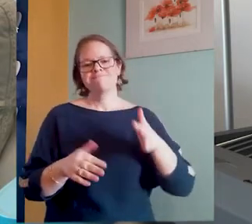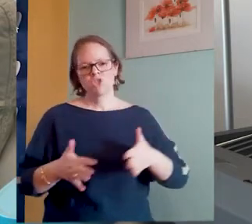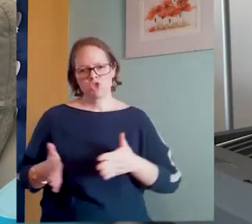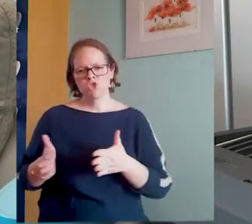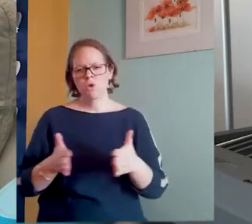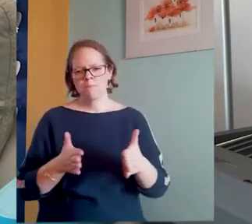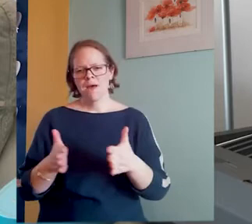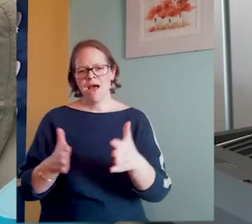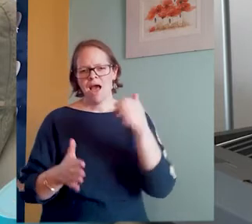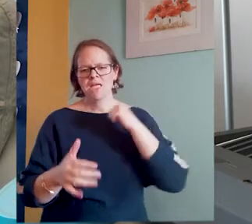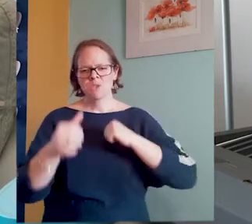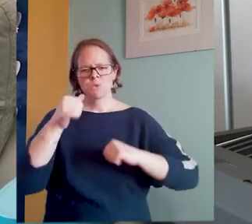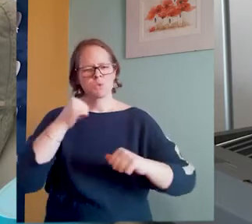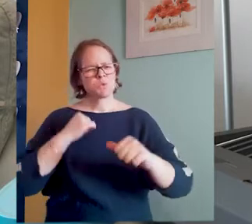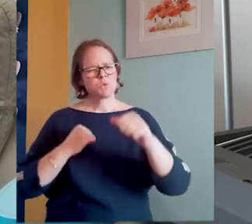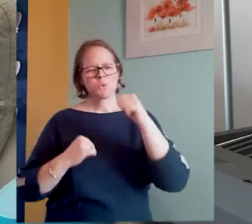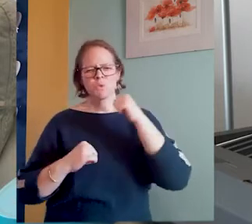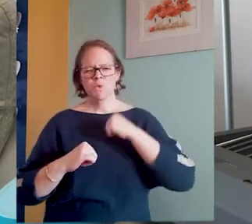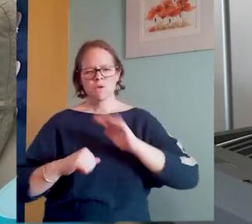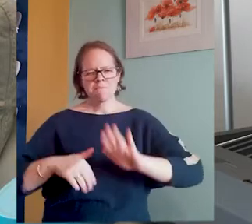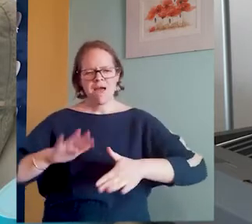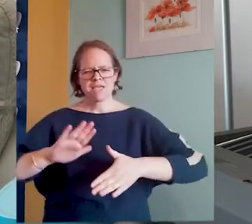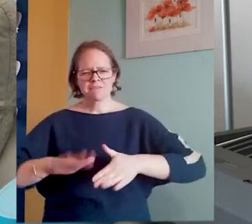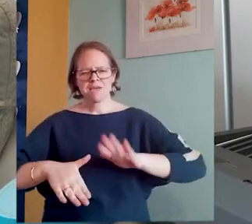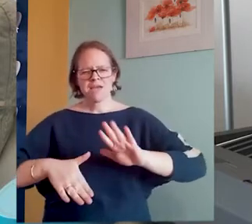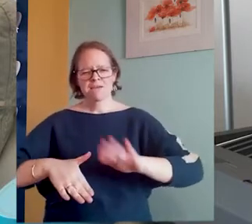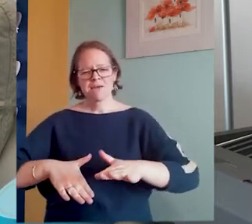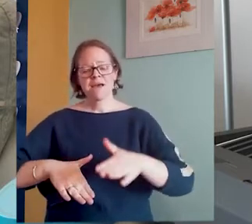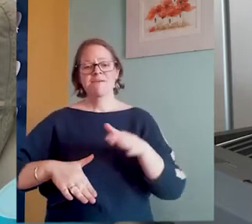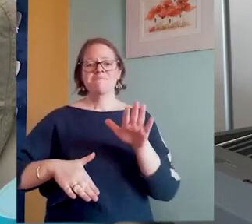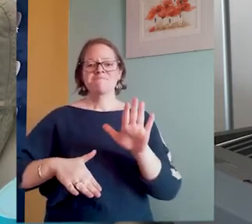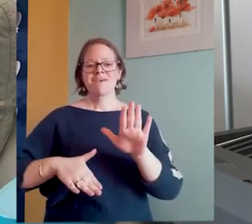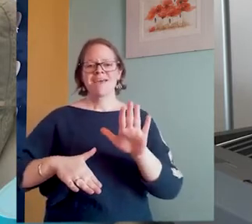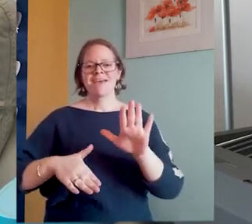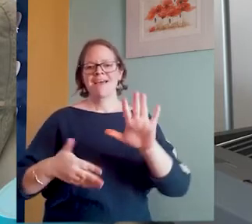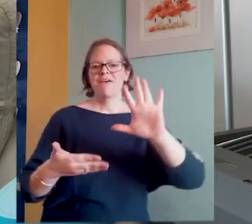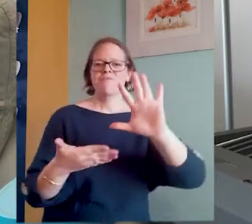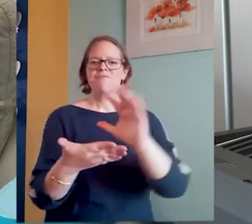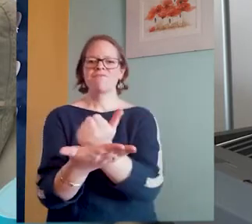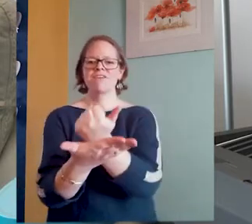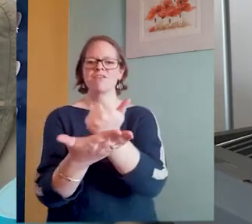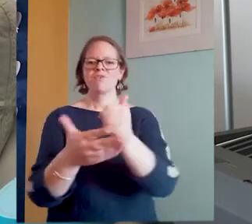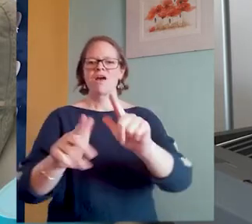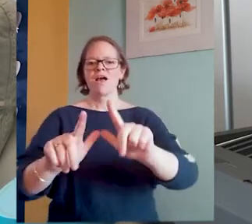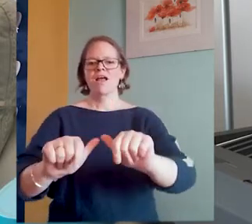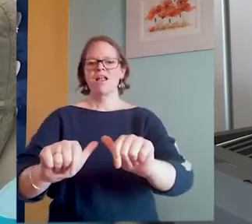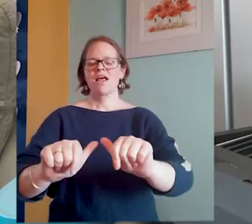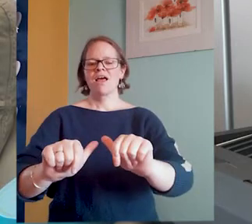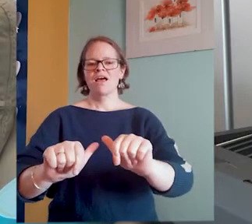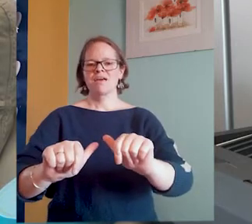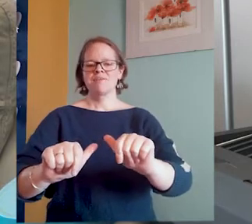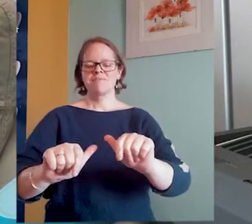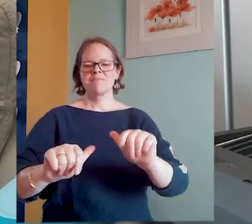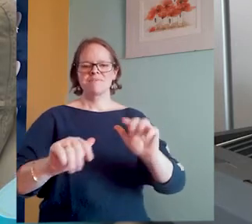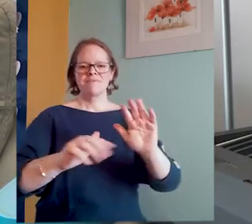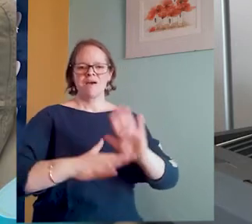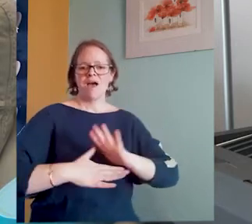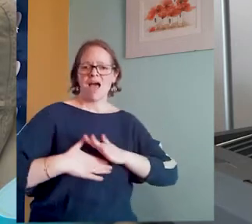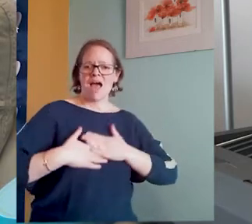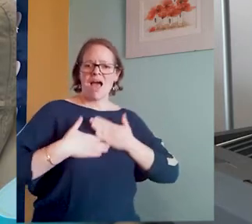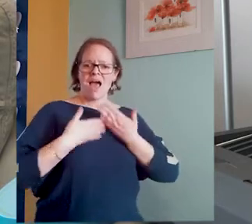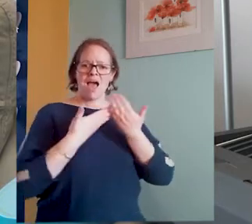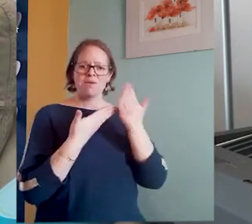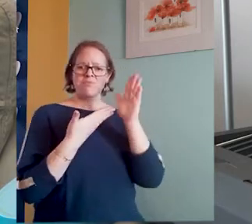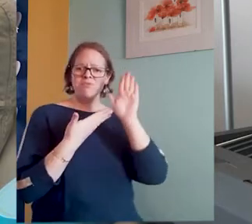assurée. Car moi, force, elle est dans son amour. » Et que nous puissions vraiment chanter ça comme un hymne